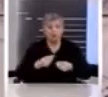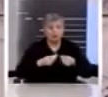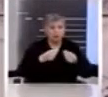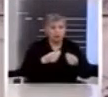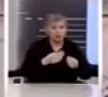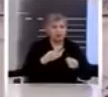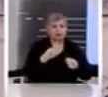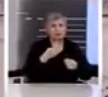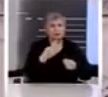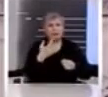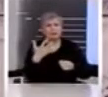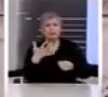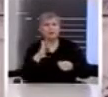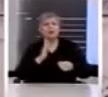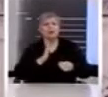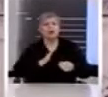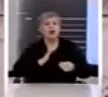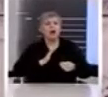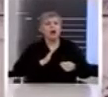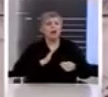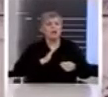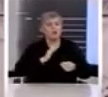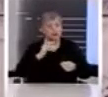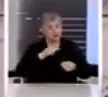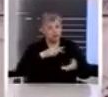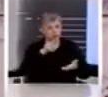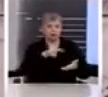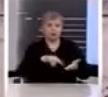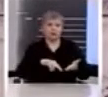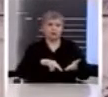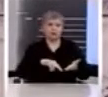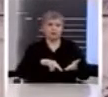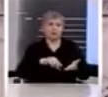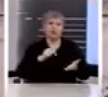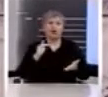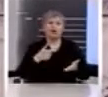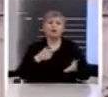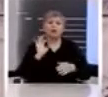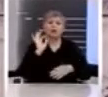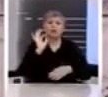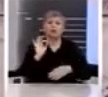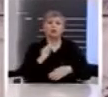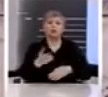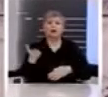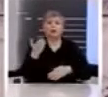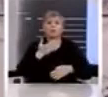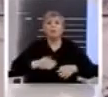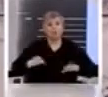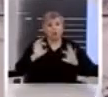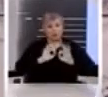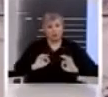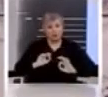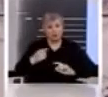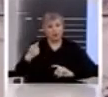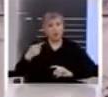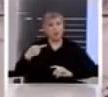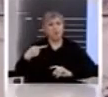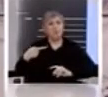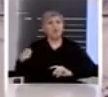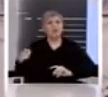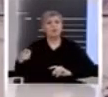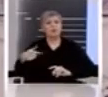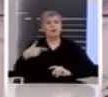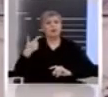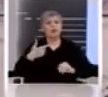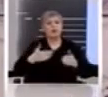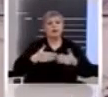είναι στην Επιτροπή Εξωτερικών και Άμυνας. Ο στόχος ήταν να προετοιμαστεί το έδαφος επί μία ολόκληρη εβδομάδα και δια του τύπου,